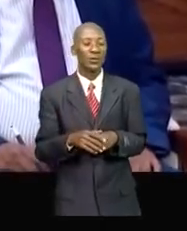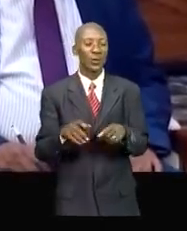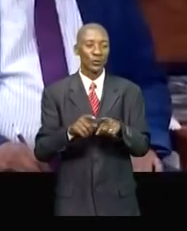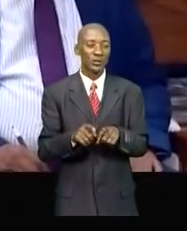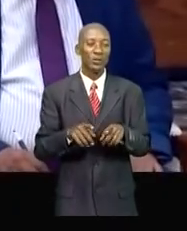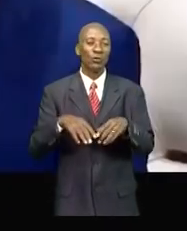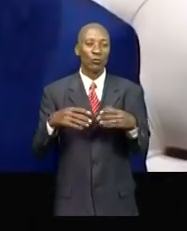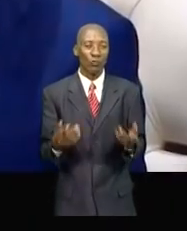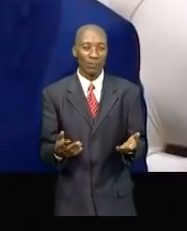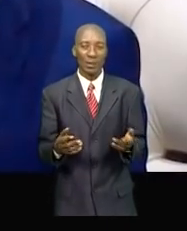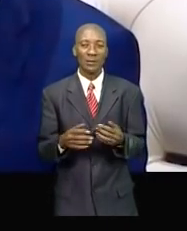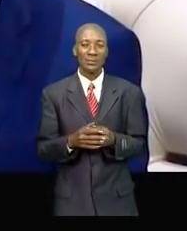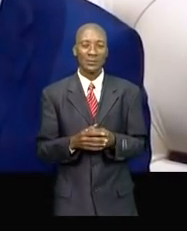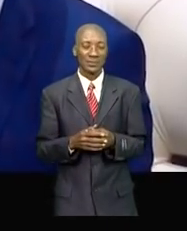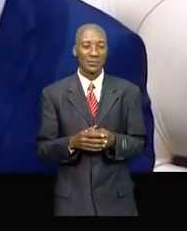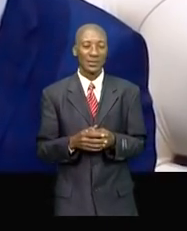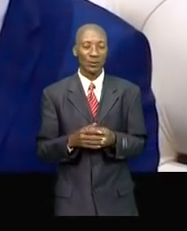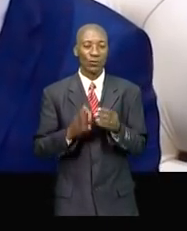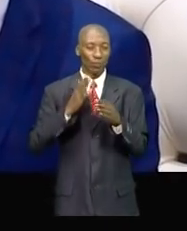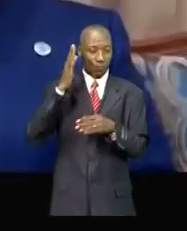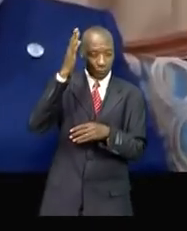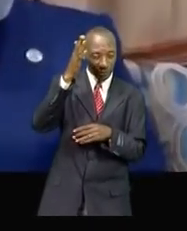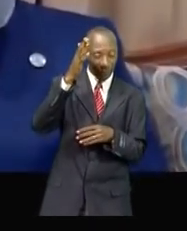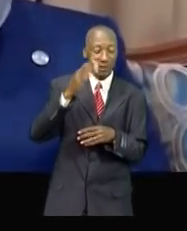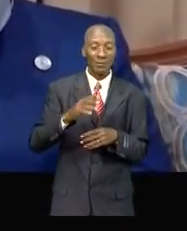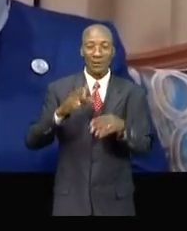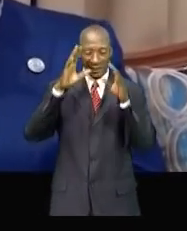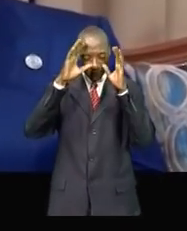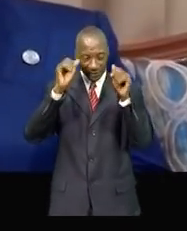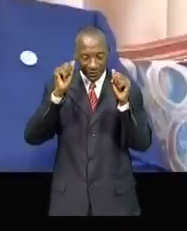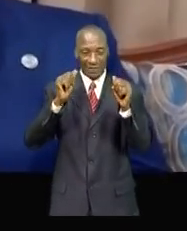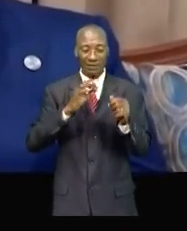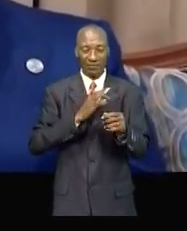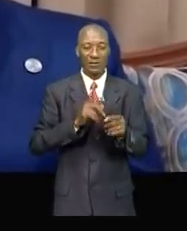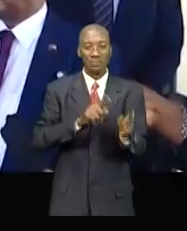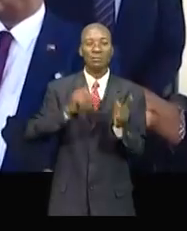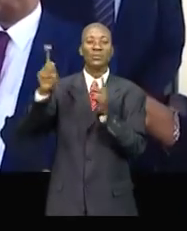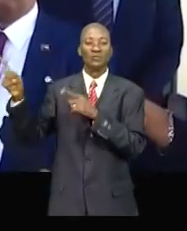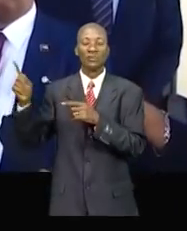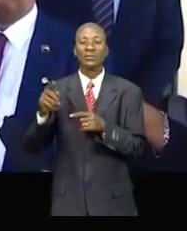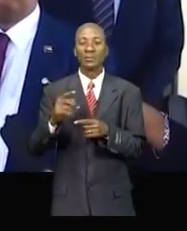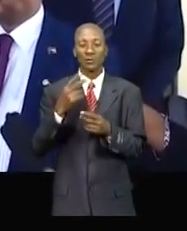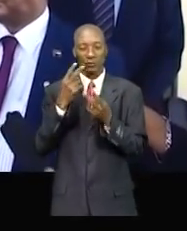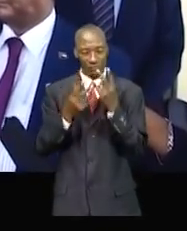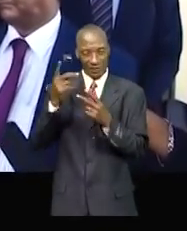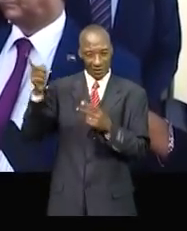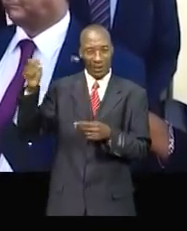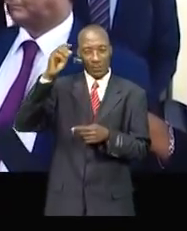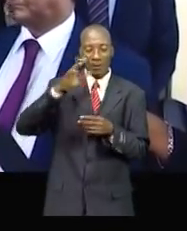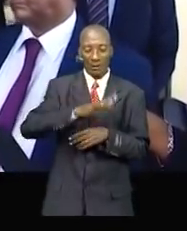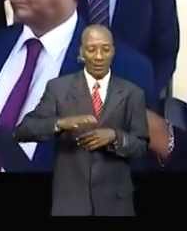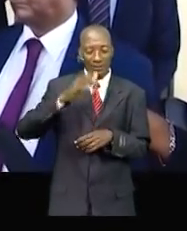le Président très prochainement à Khartoum dans une tournée dans les trois pays. Et nous allons évoquer les voies